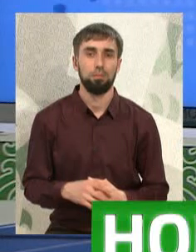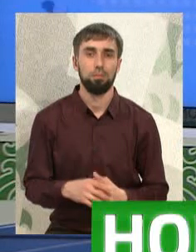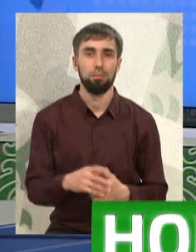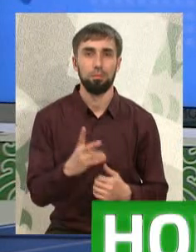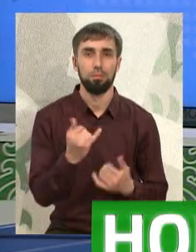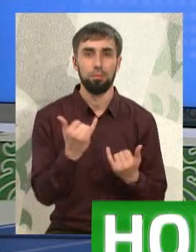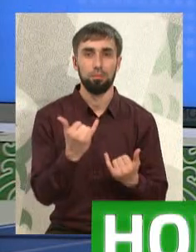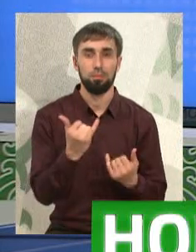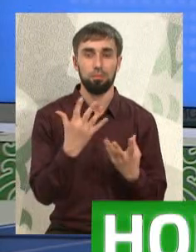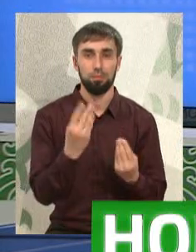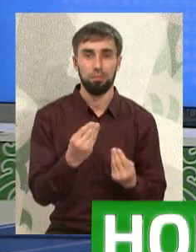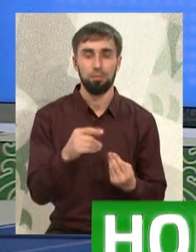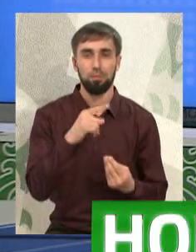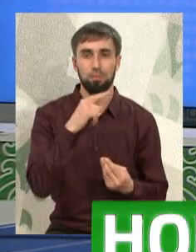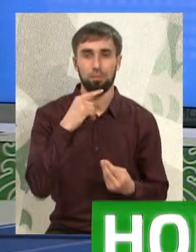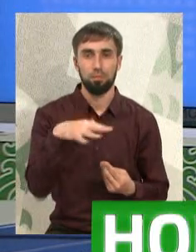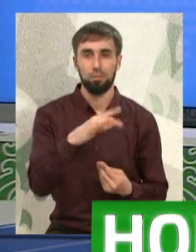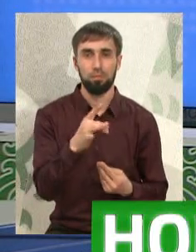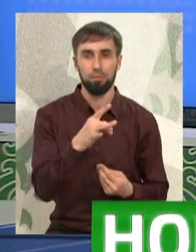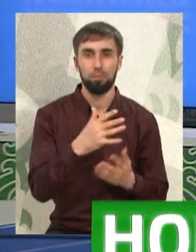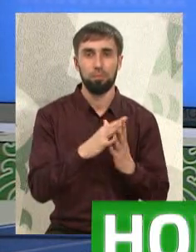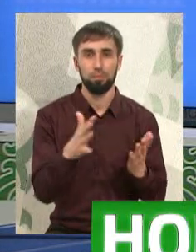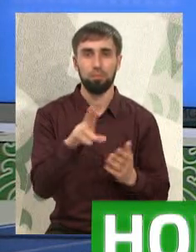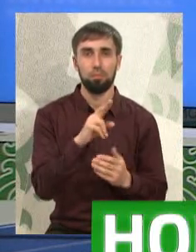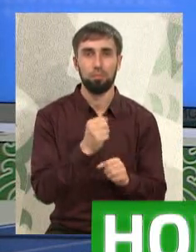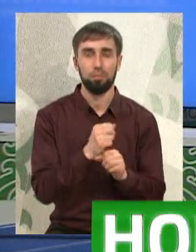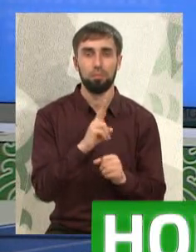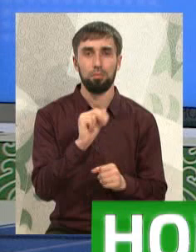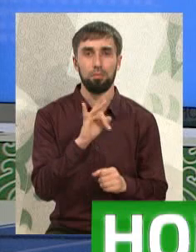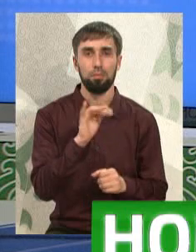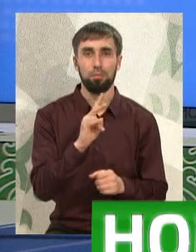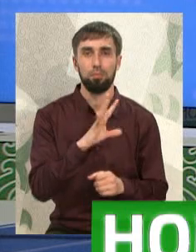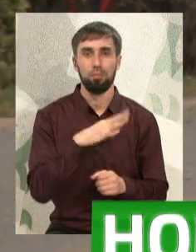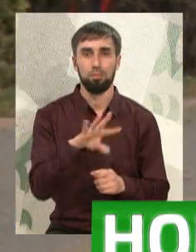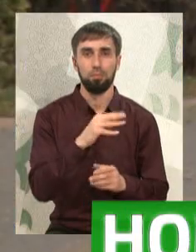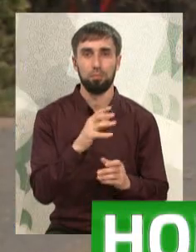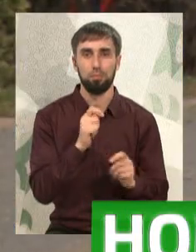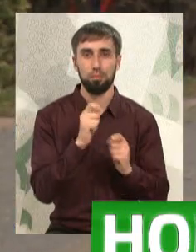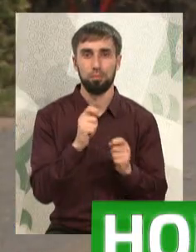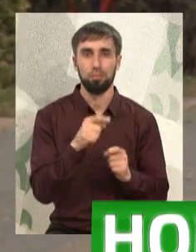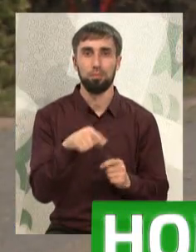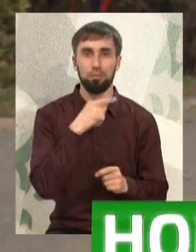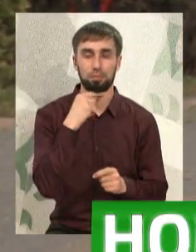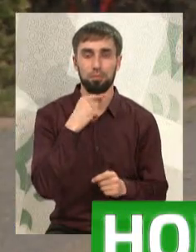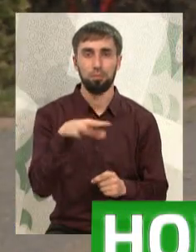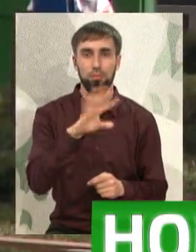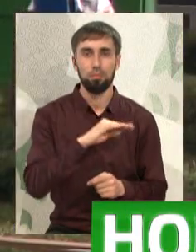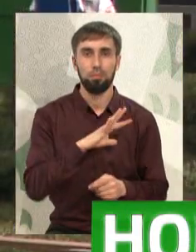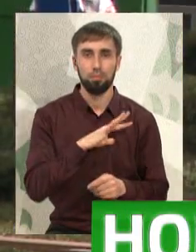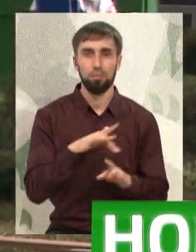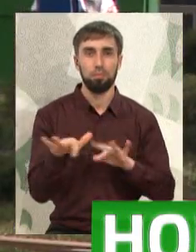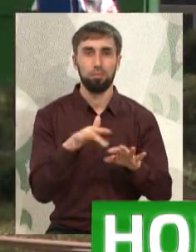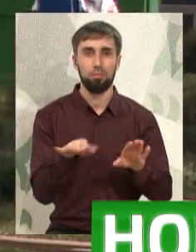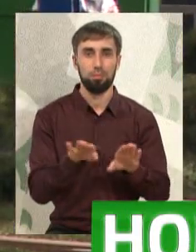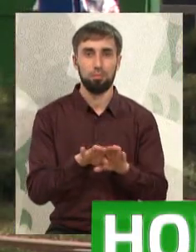На сегодняшний день во многих регионах России введен карантин. Это необходимая мера предосторожности. В Ингушетии, напомню, отменены все массовые